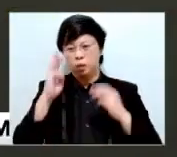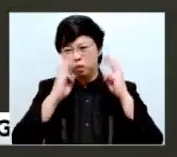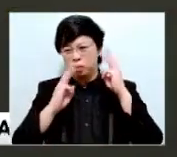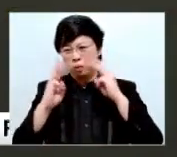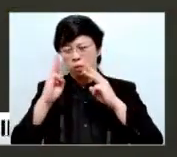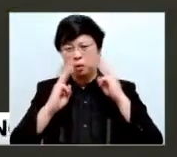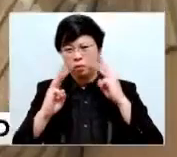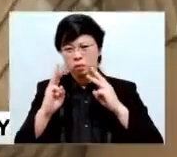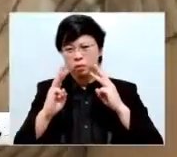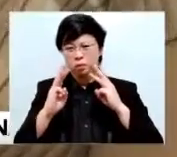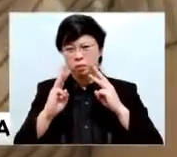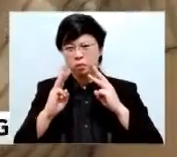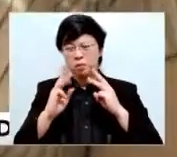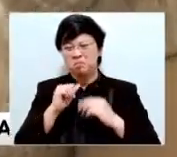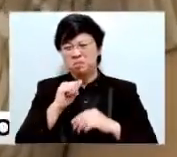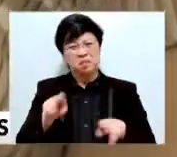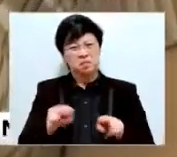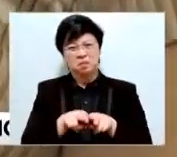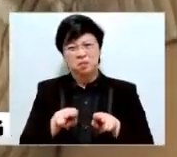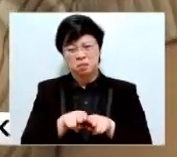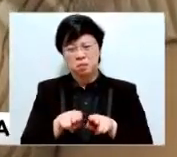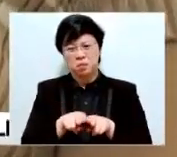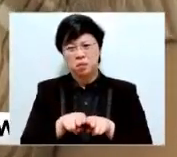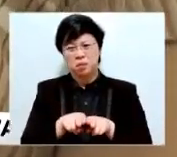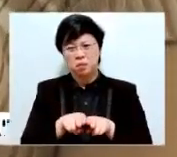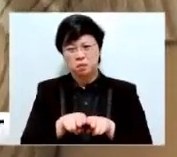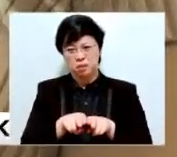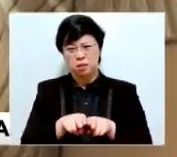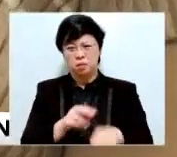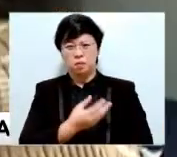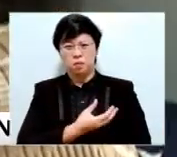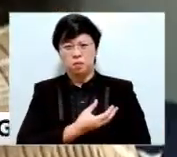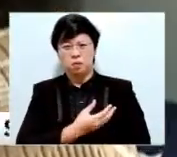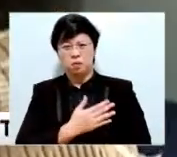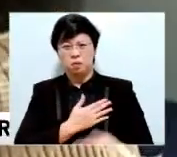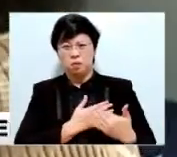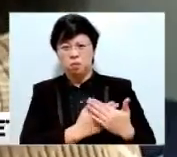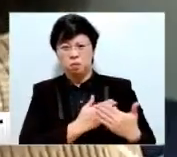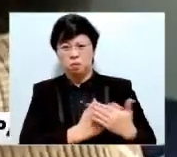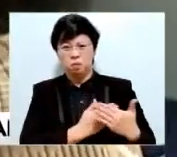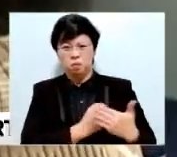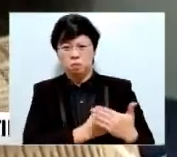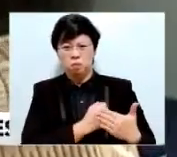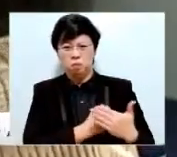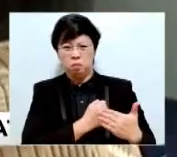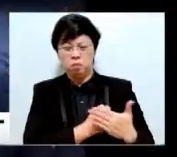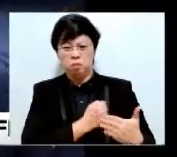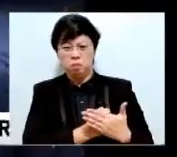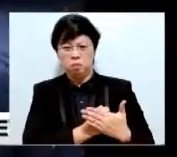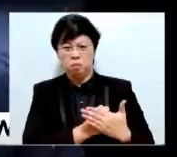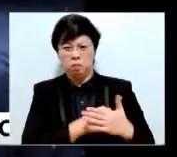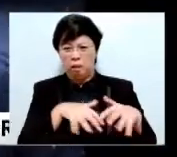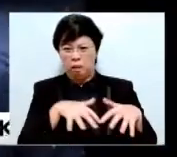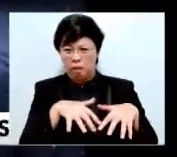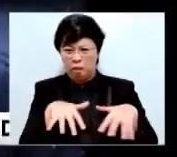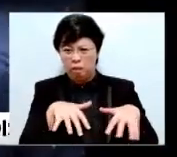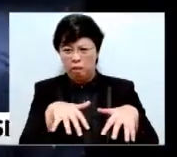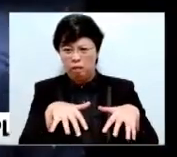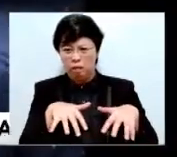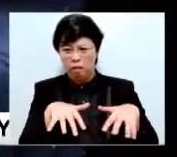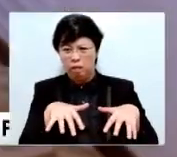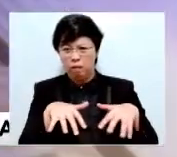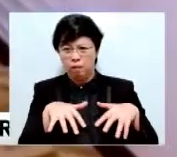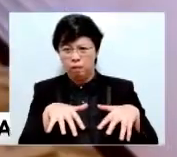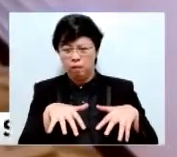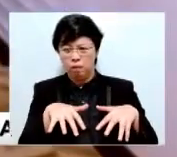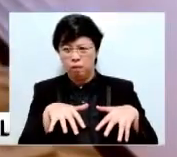ang pag-aalala kapag mayroong kaakibat itong pagbilis ng timbok ng puso, panginginig, matinding nerbiyos at kawalan ng maayos na tulog o